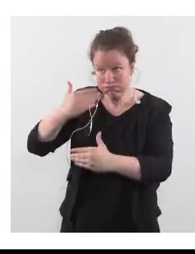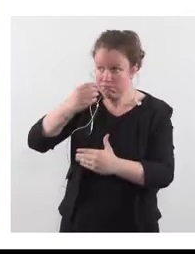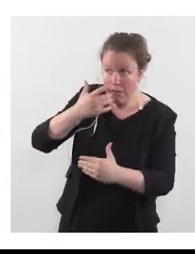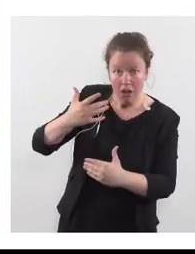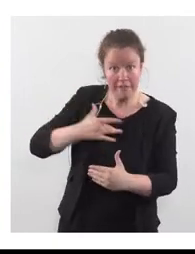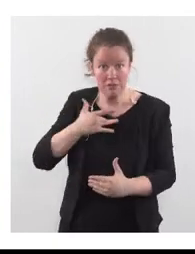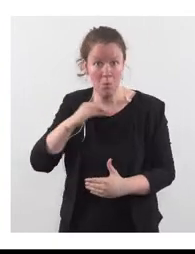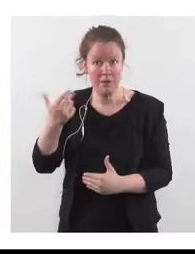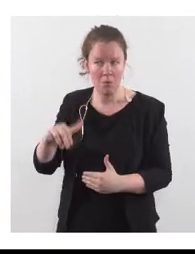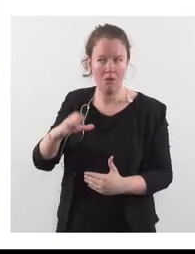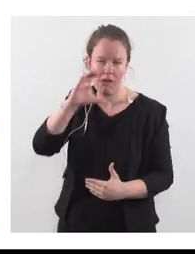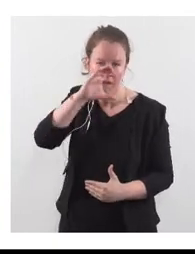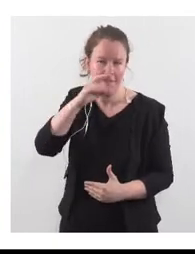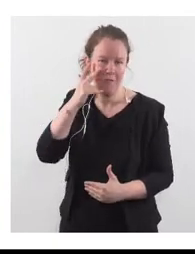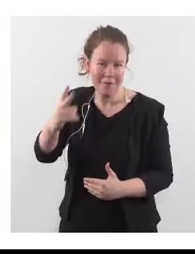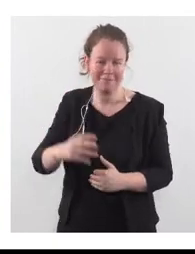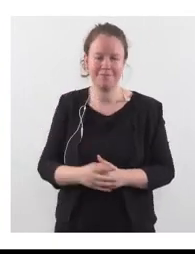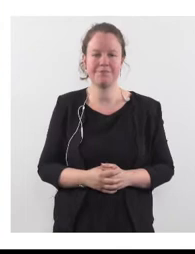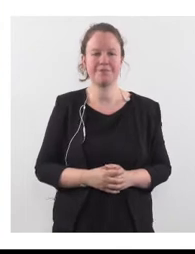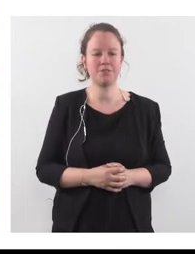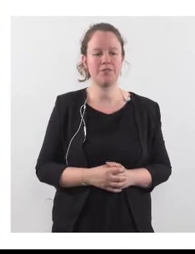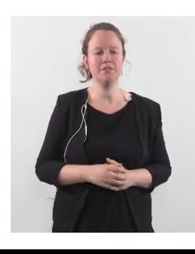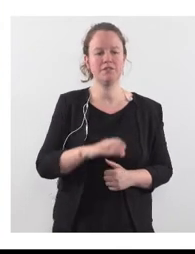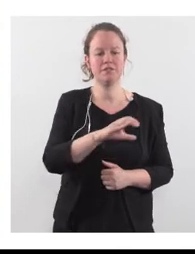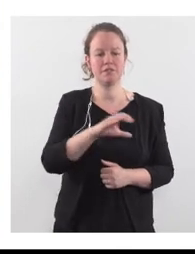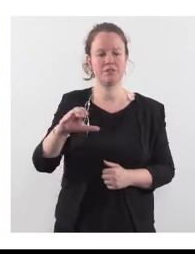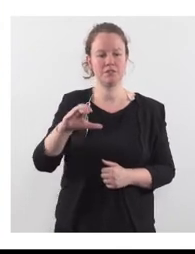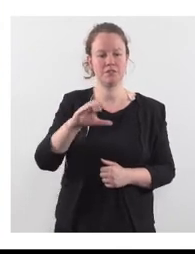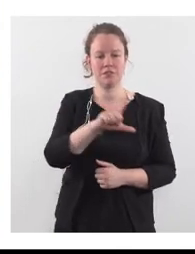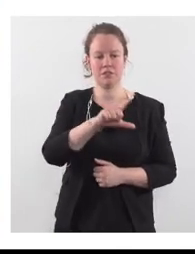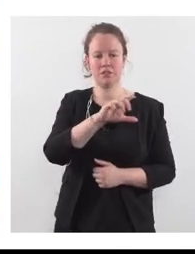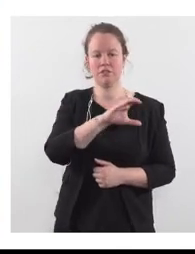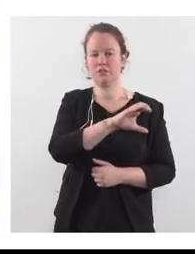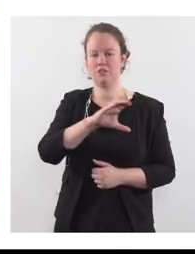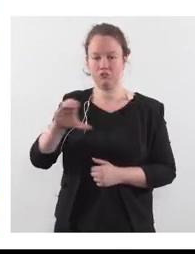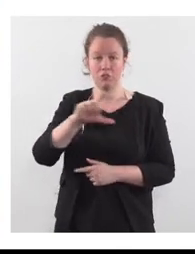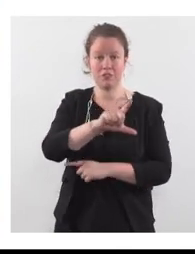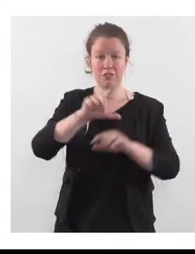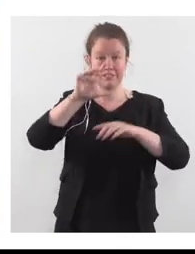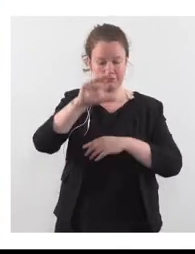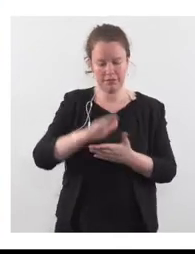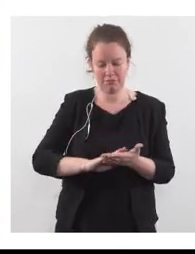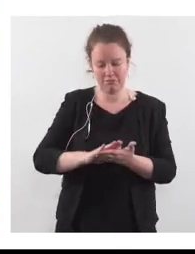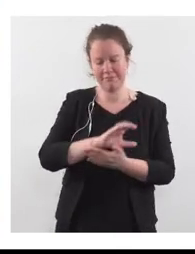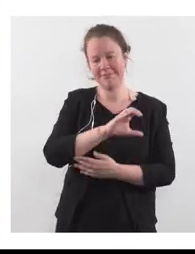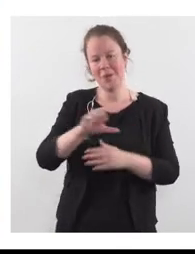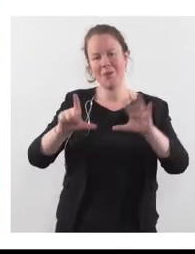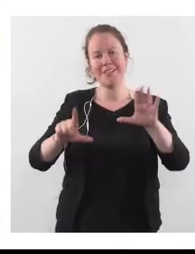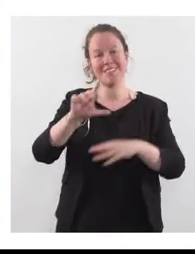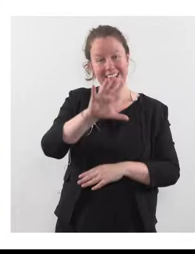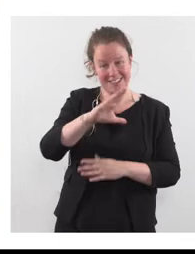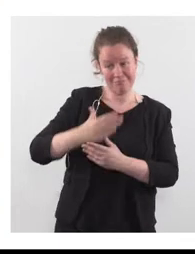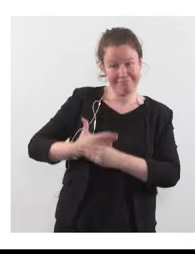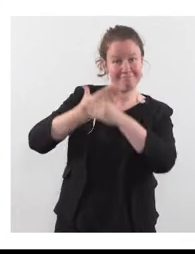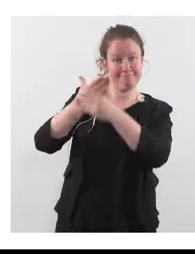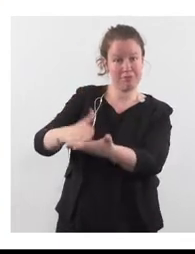présenté 175 décisions portant observation devant les juridictions. Dans 82% des cas, les